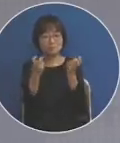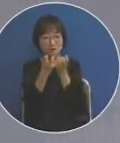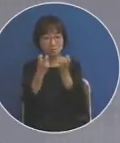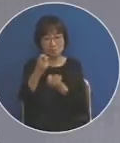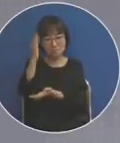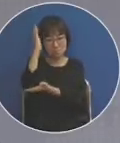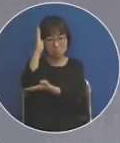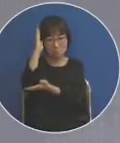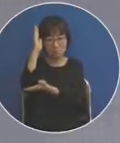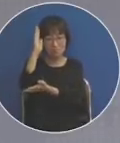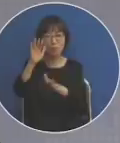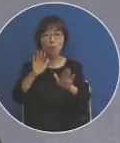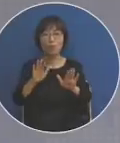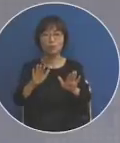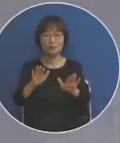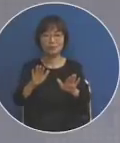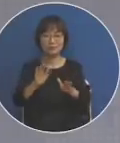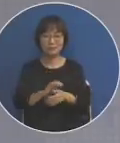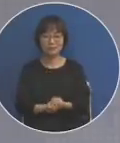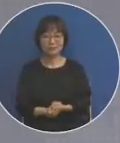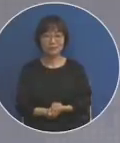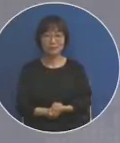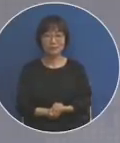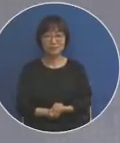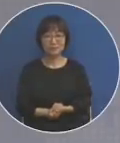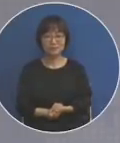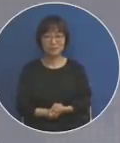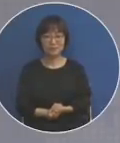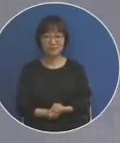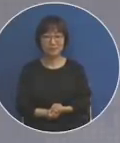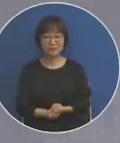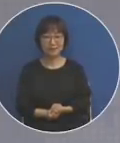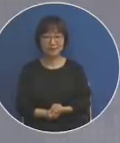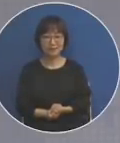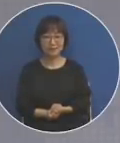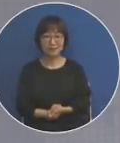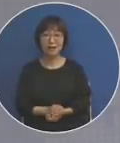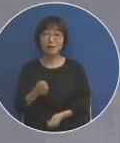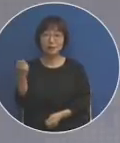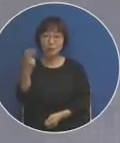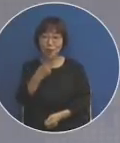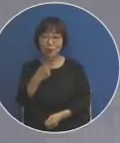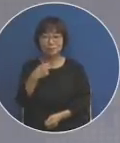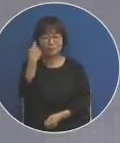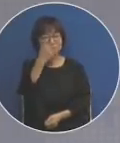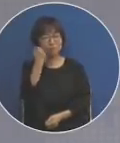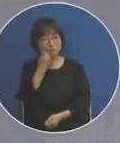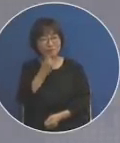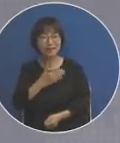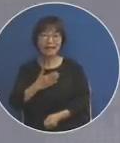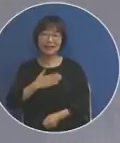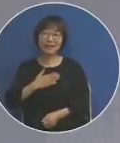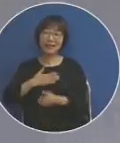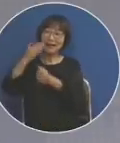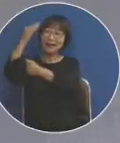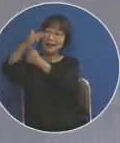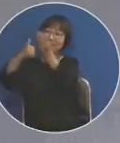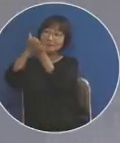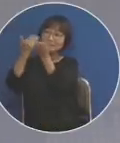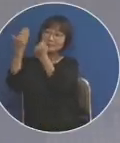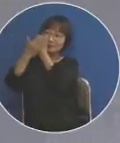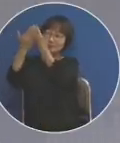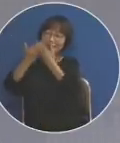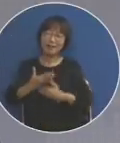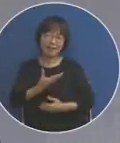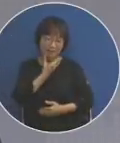that will solve those problems. 나는 하나님께 받은 은혜가 참 많습니다 하고 행복한 사람도 있을 겁니다. And I'm sure there are amongst you who are very happy saying that